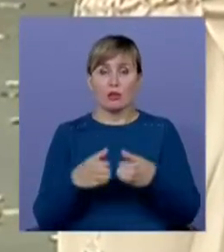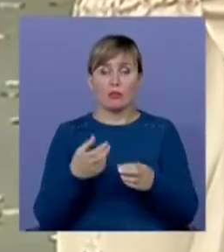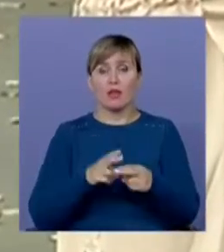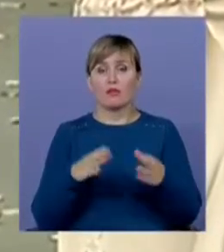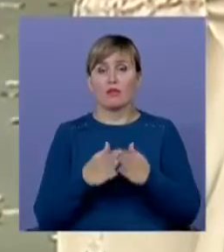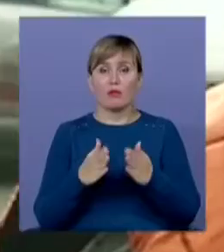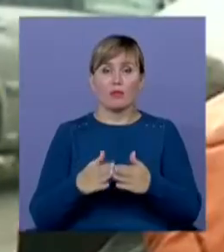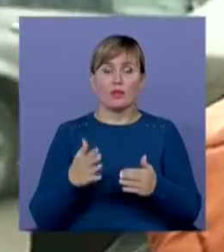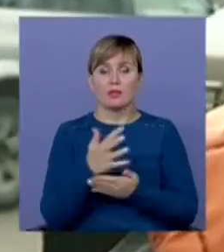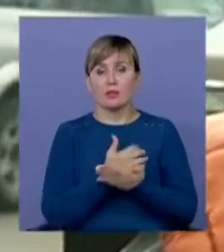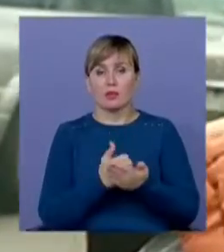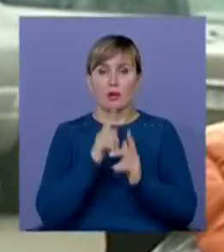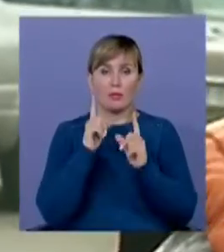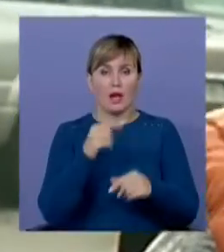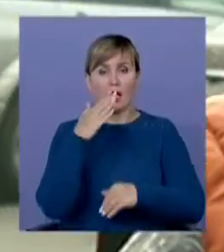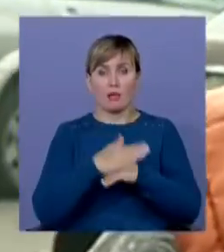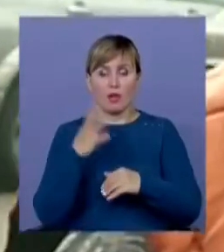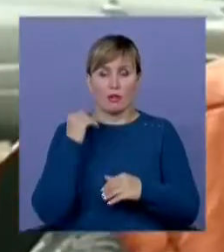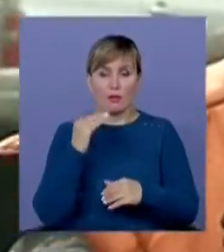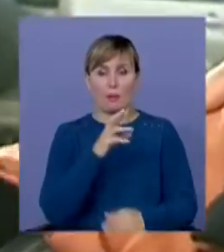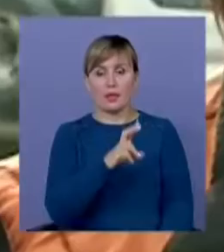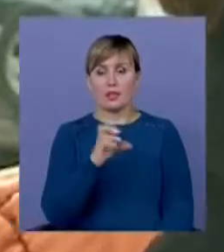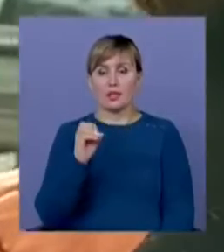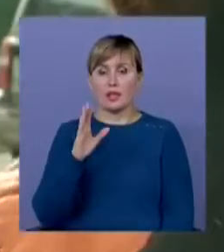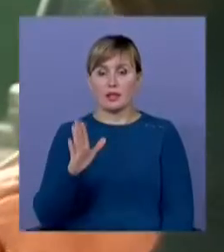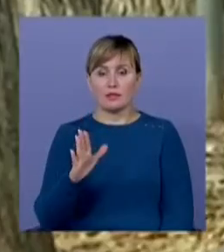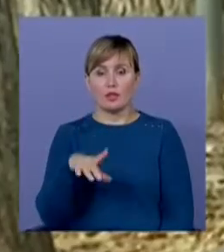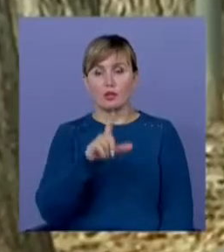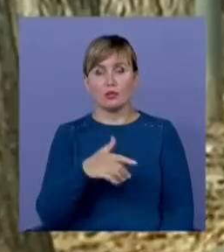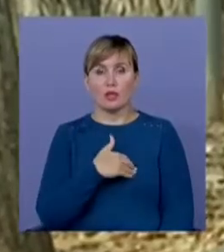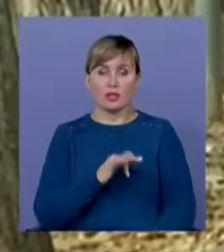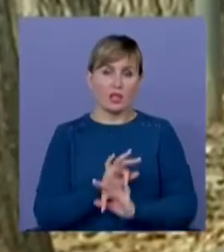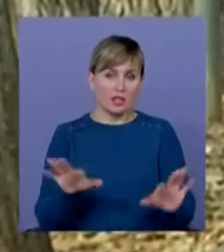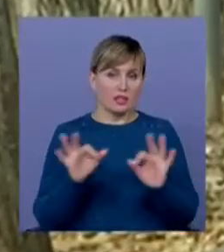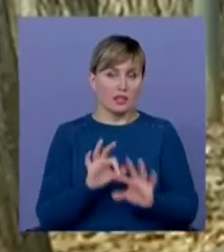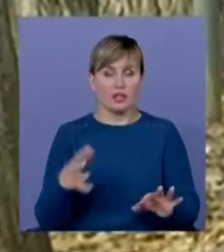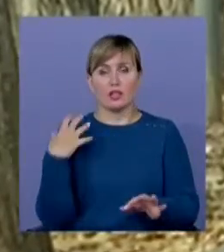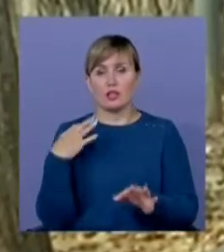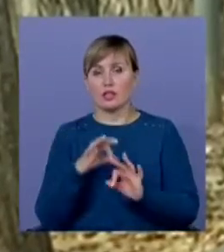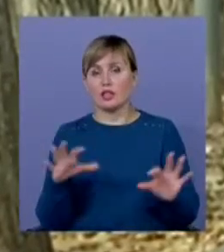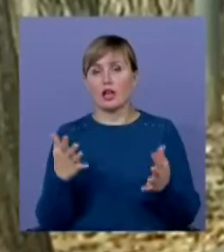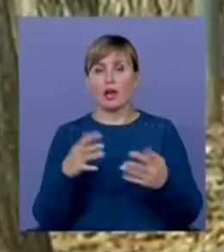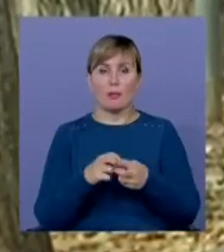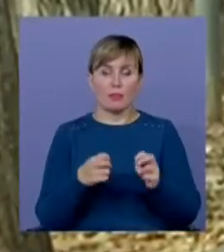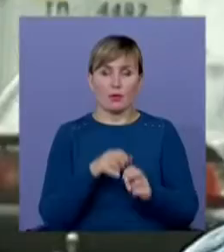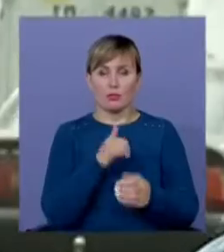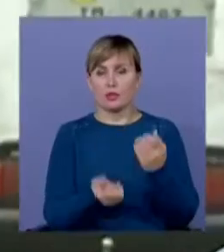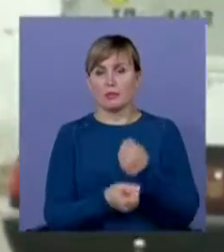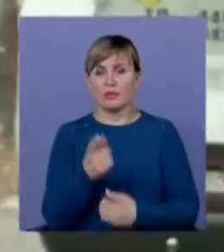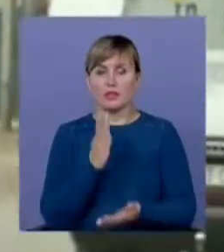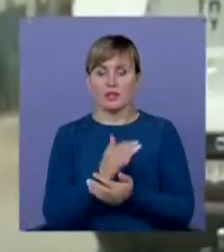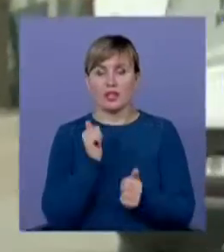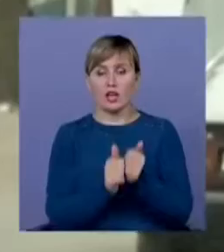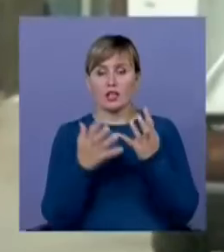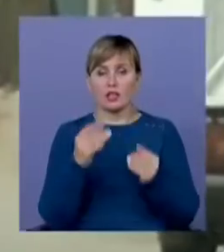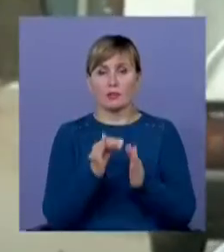дома собирается пойти на прием к Акиму Алматы Бакыджану Сагентаеву. Люди хотят рассказать градоначальнику, с какими проблемами сталкиваются каждый